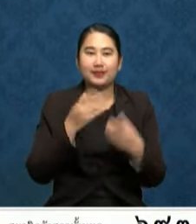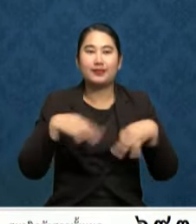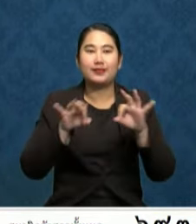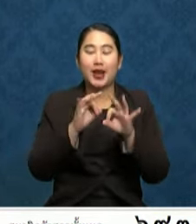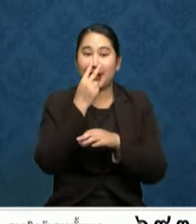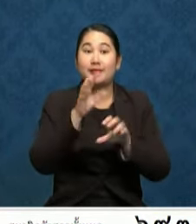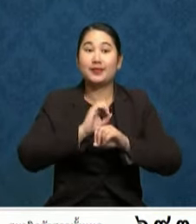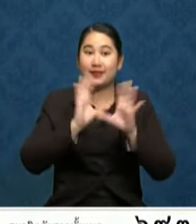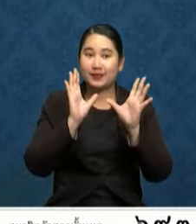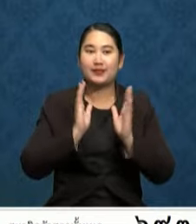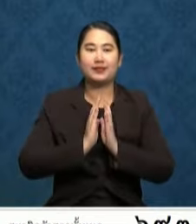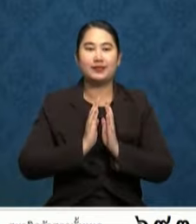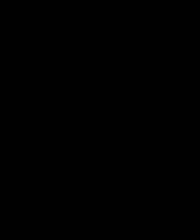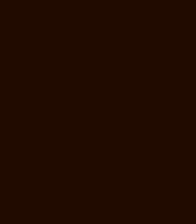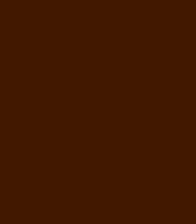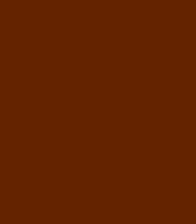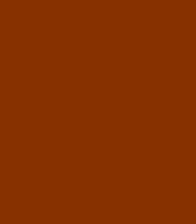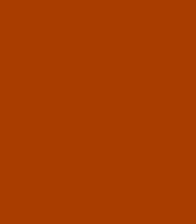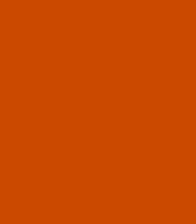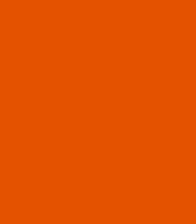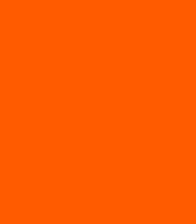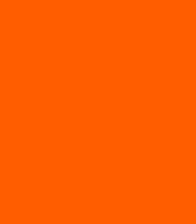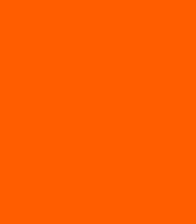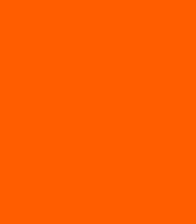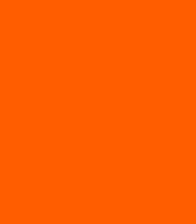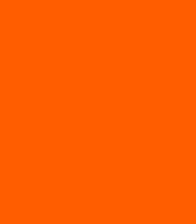ภาพรวมกราบขอบพระคุณครับสวัสดีครับ